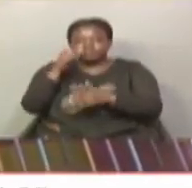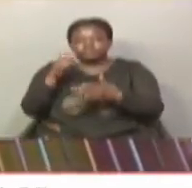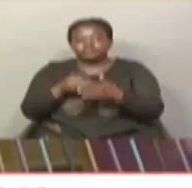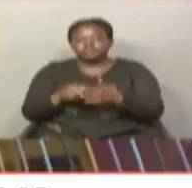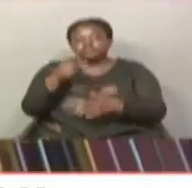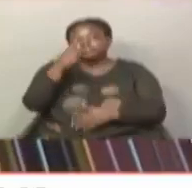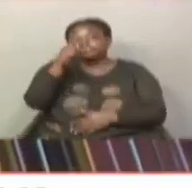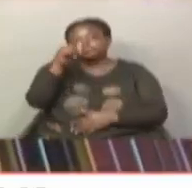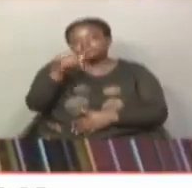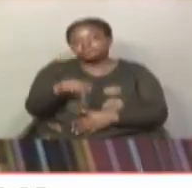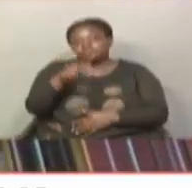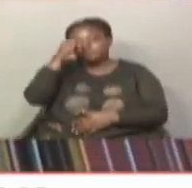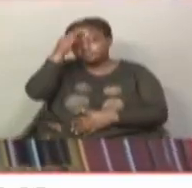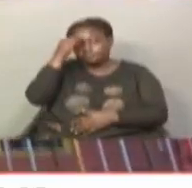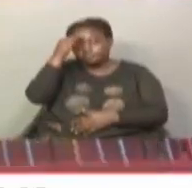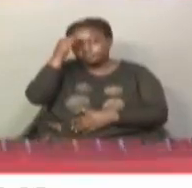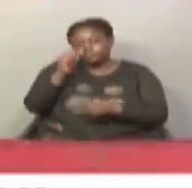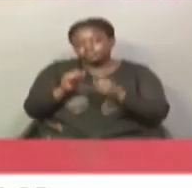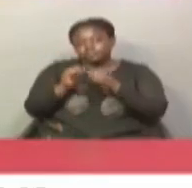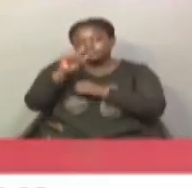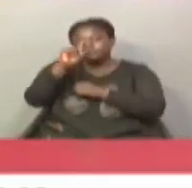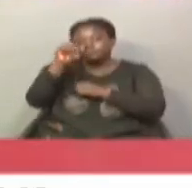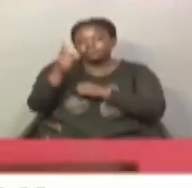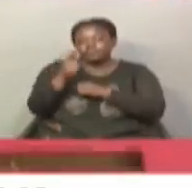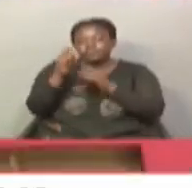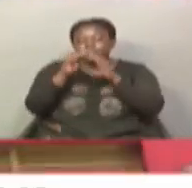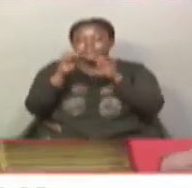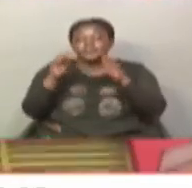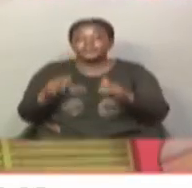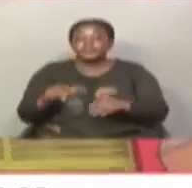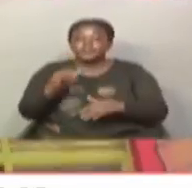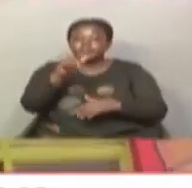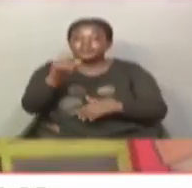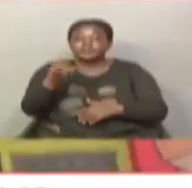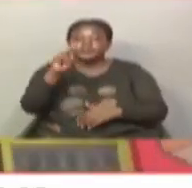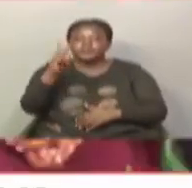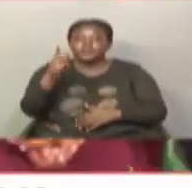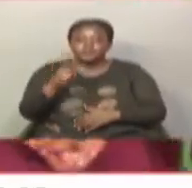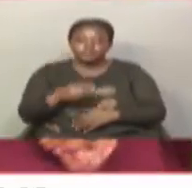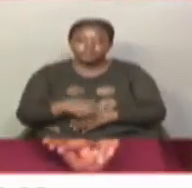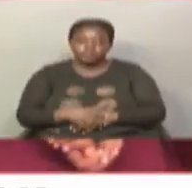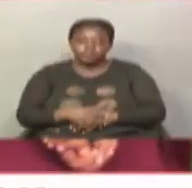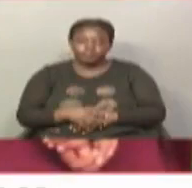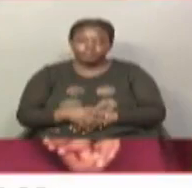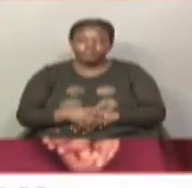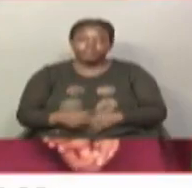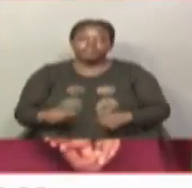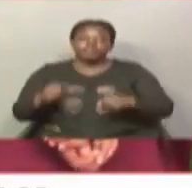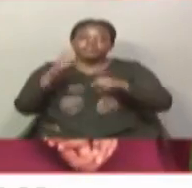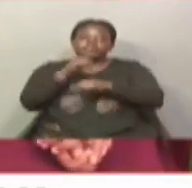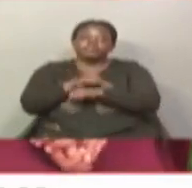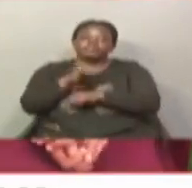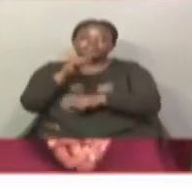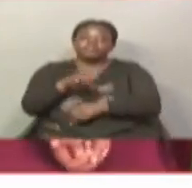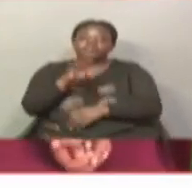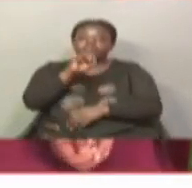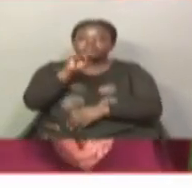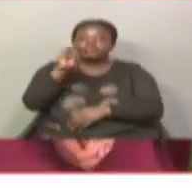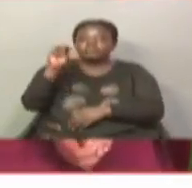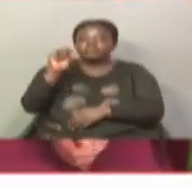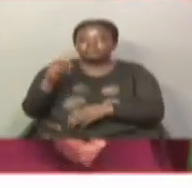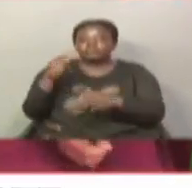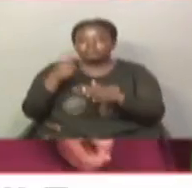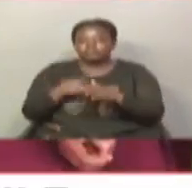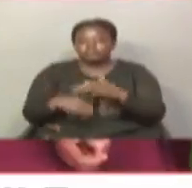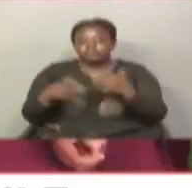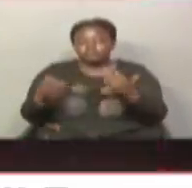abayizi 27 nga 15 bayitidde mu ddala erisooka Tabala mu lyokubiri. Omukulu w'essomero lino Emmanuel Mutyaba ategeezezza nti